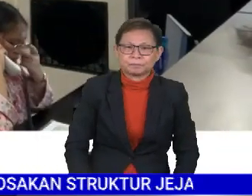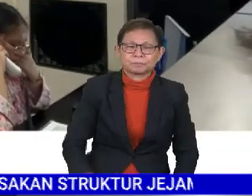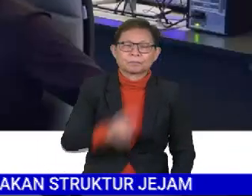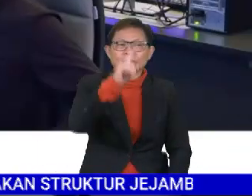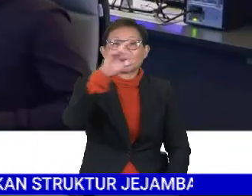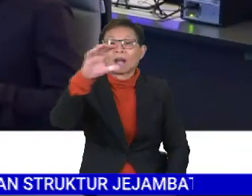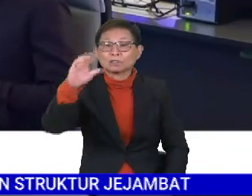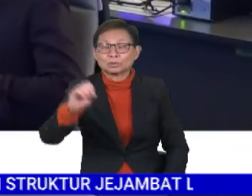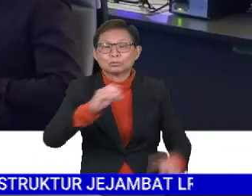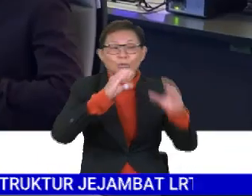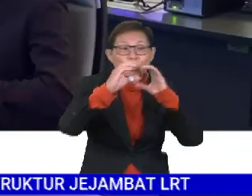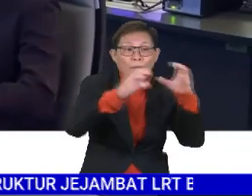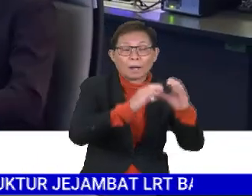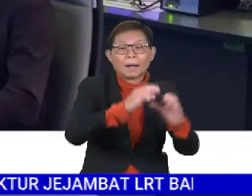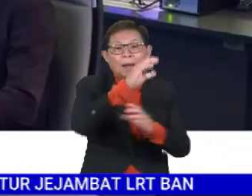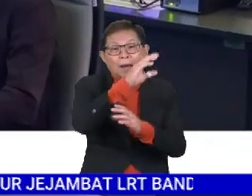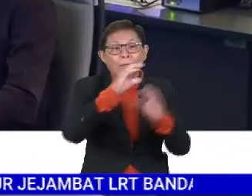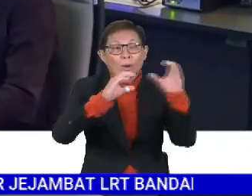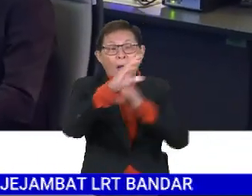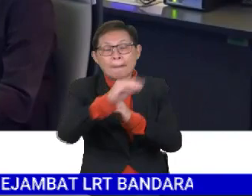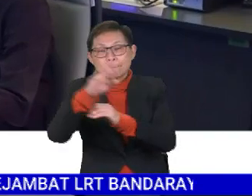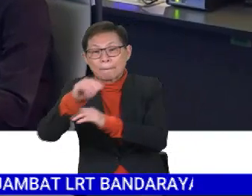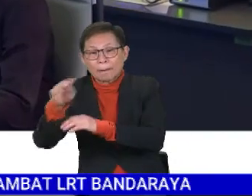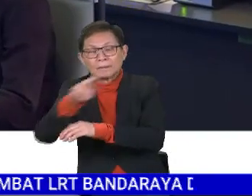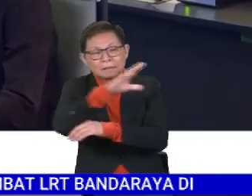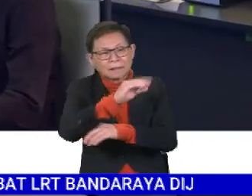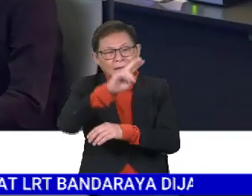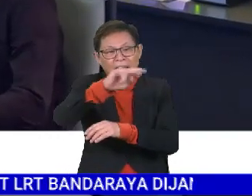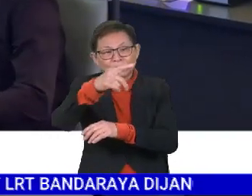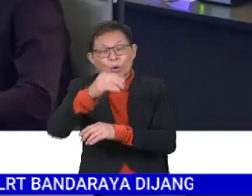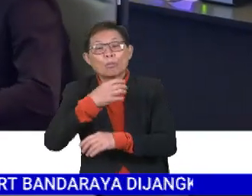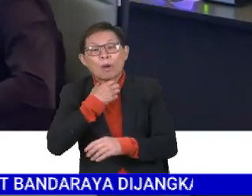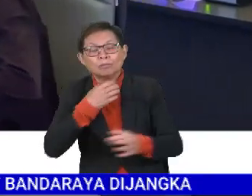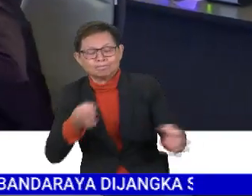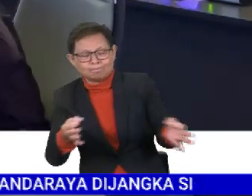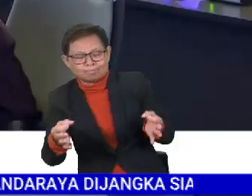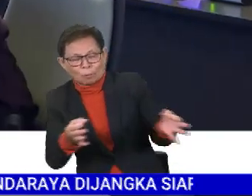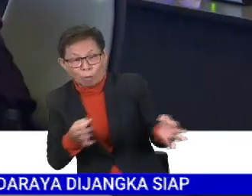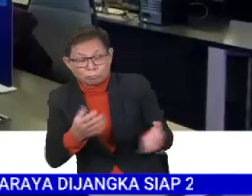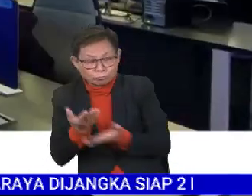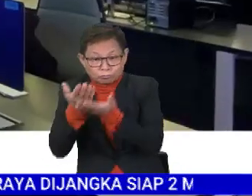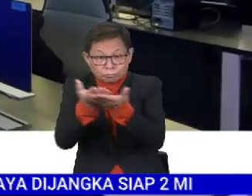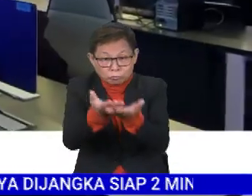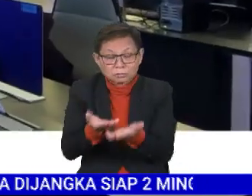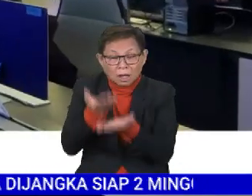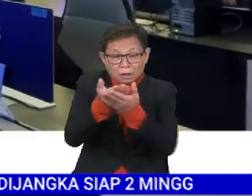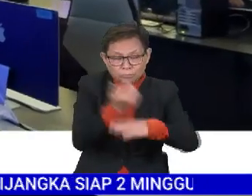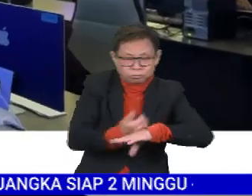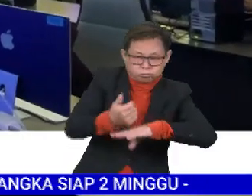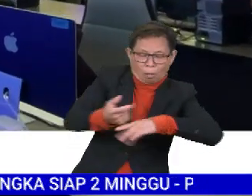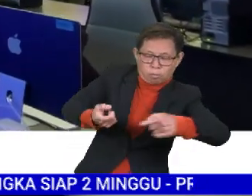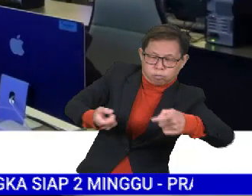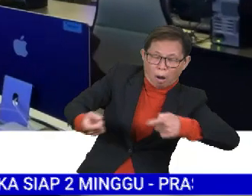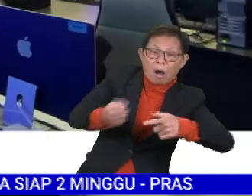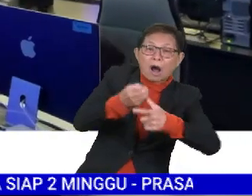Esko Komunikasi Multimedia dan NGO Perak Muhammad Azlan Helmi menjelaskan cadangan bagi penubuhan penyelaras